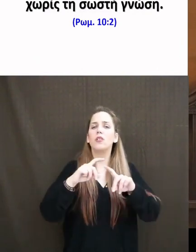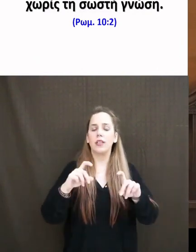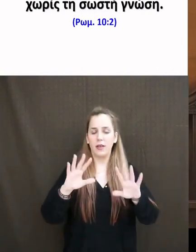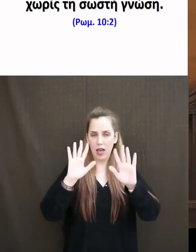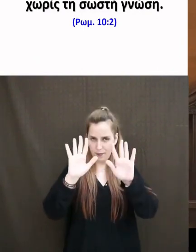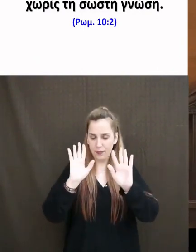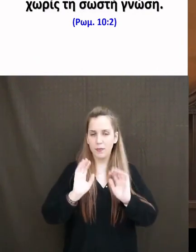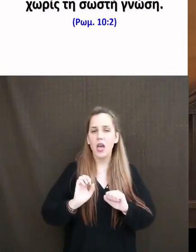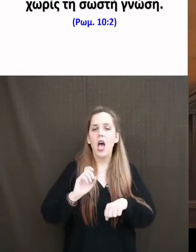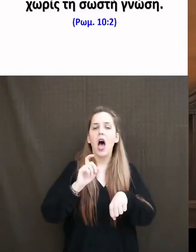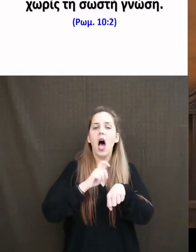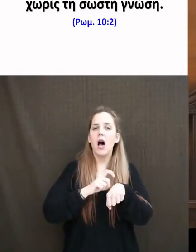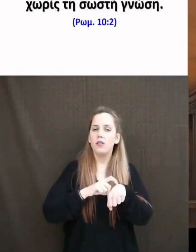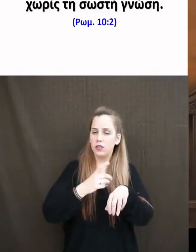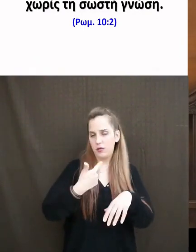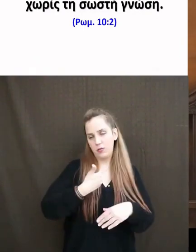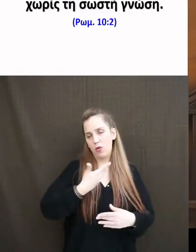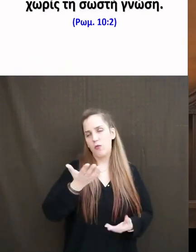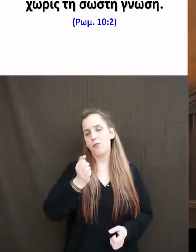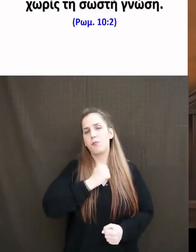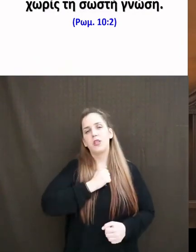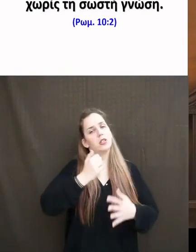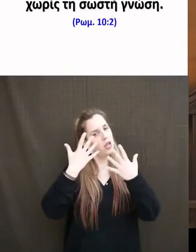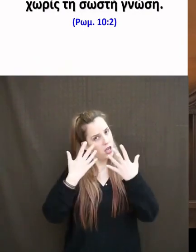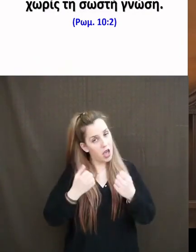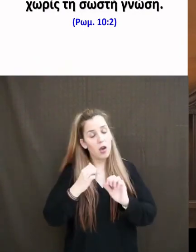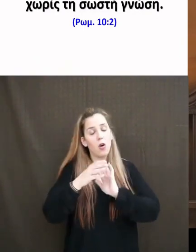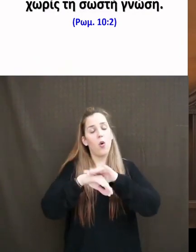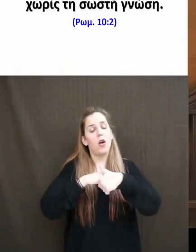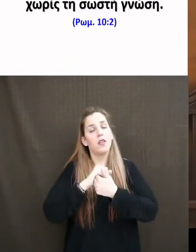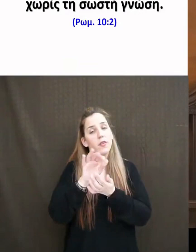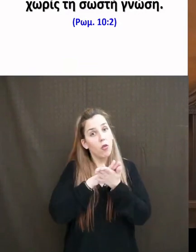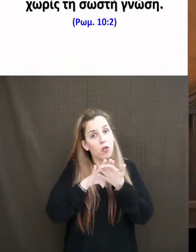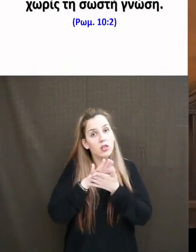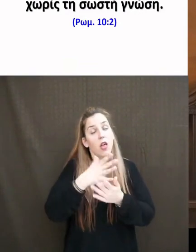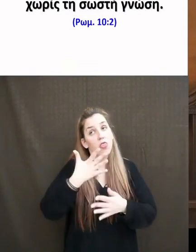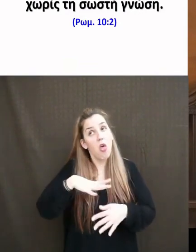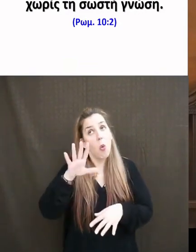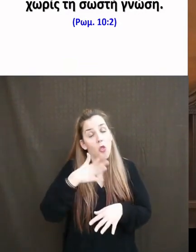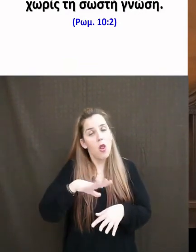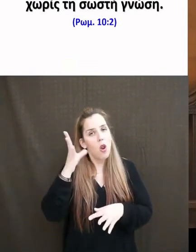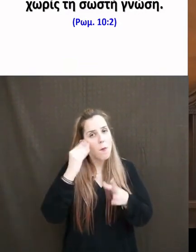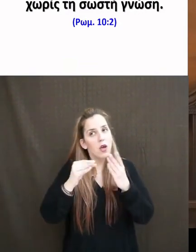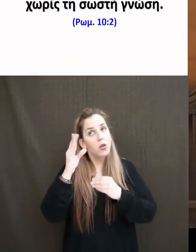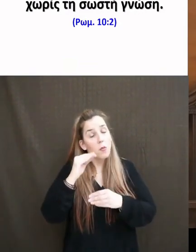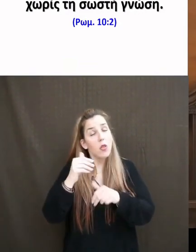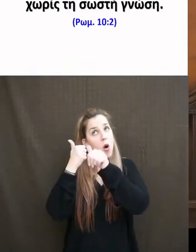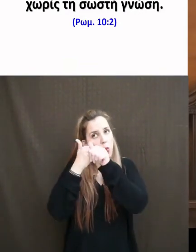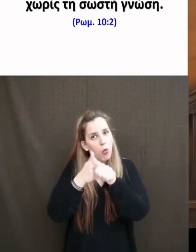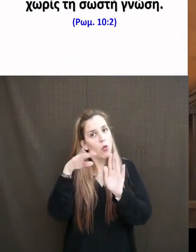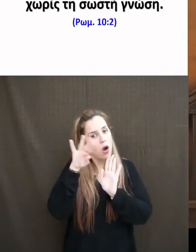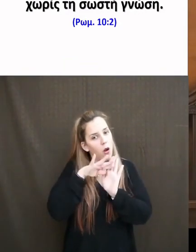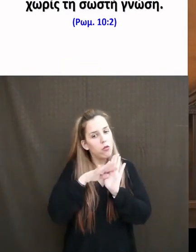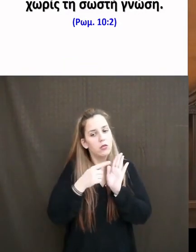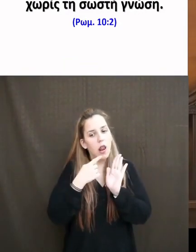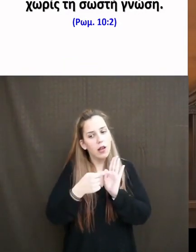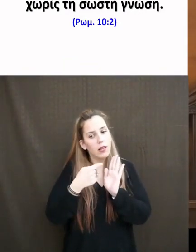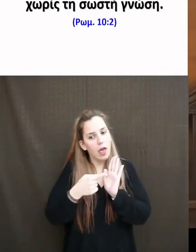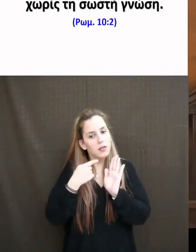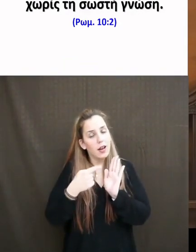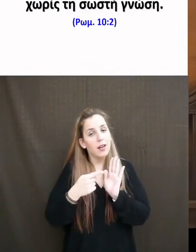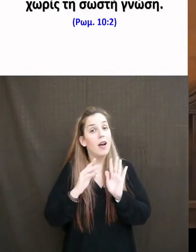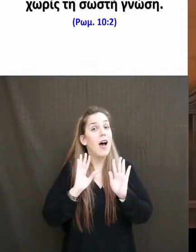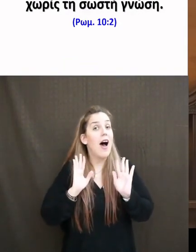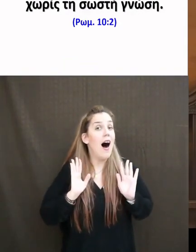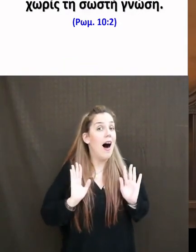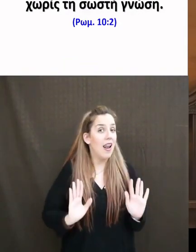να έχει μεγάλο ενδιαφέρον, ακόμα και ζήλο για τη θρησκεία και το Θεό, αλλά να μην γνωρίζει το